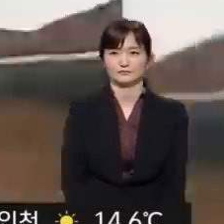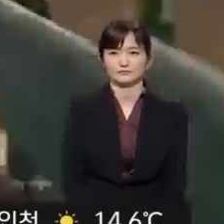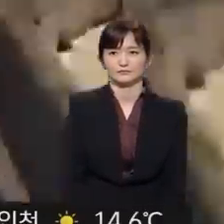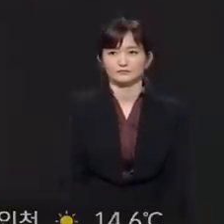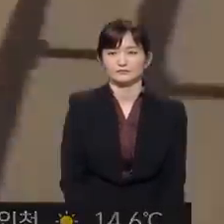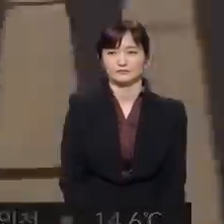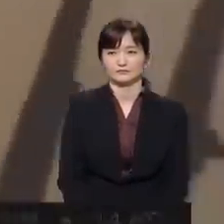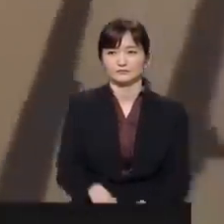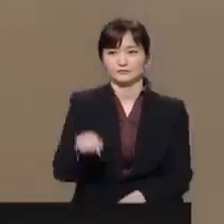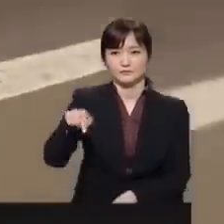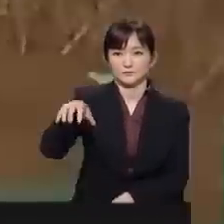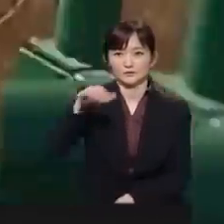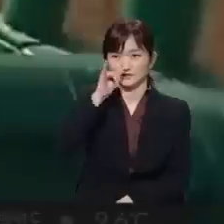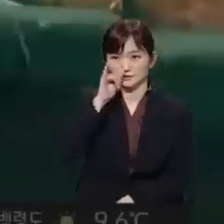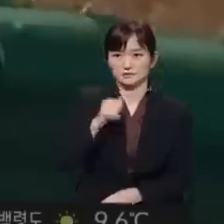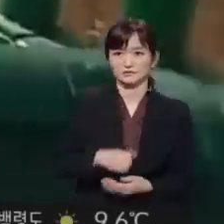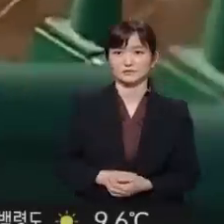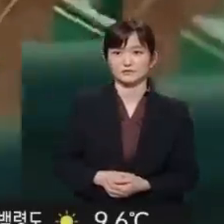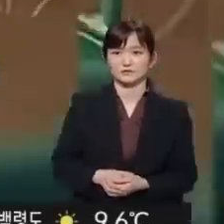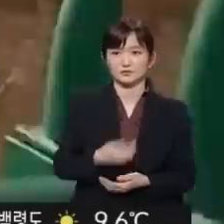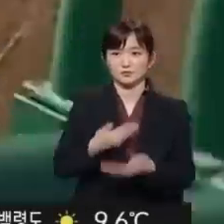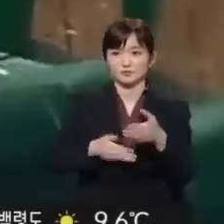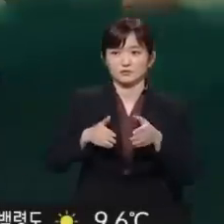제발, 제발!